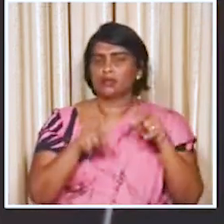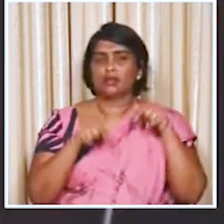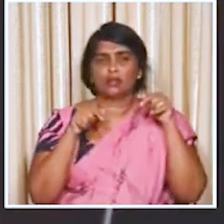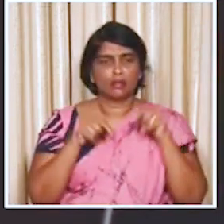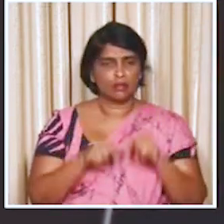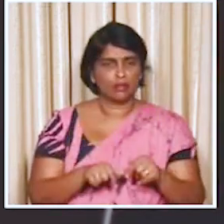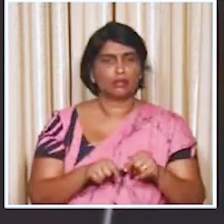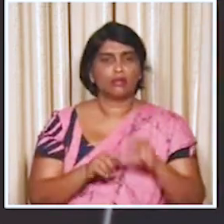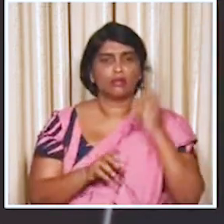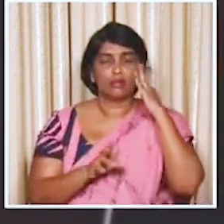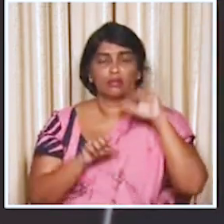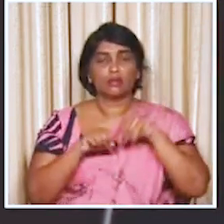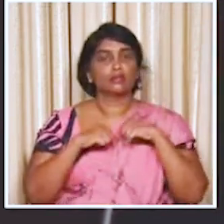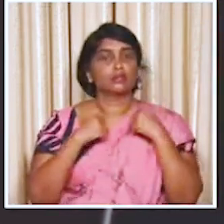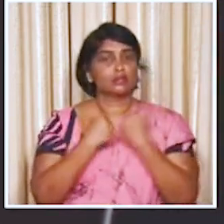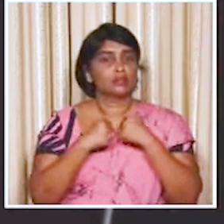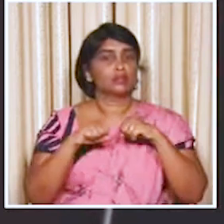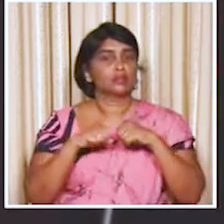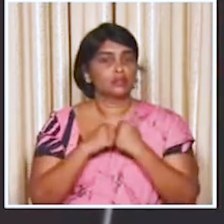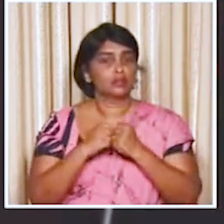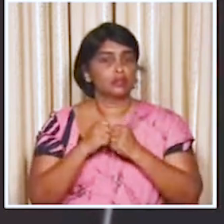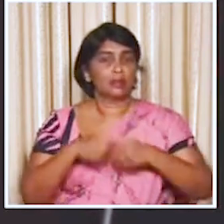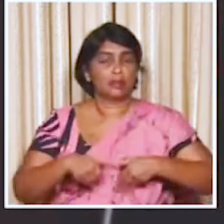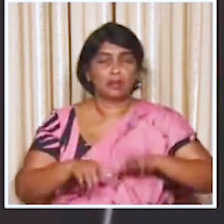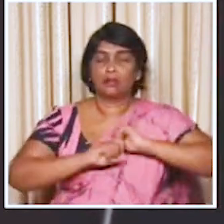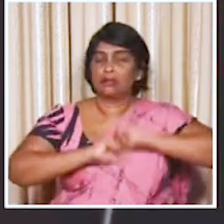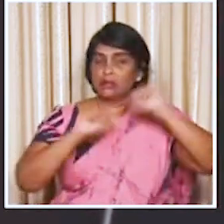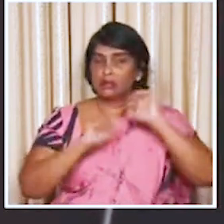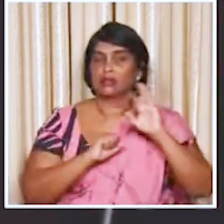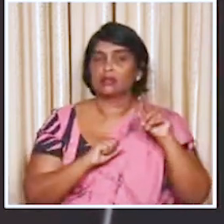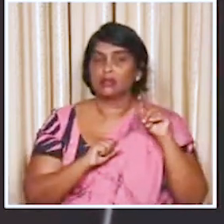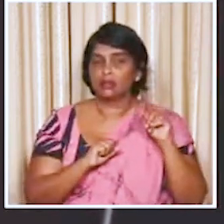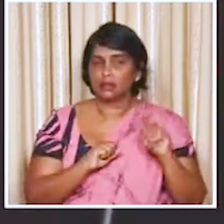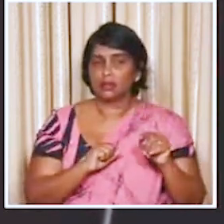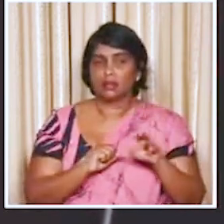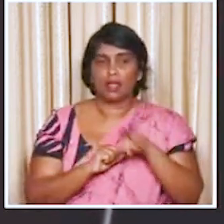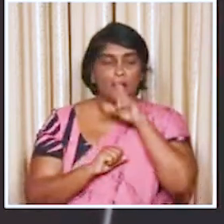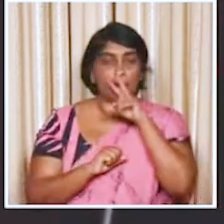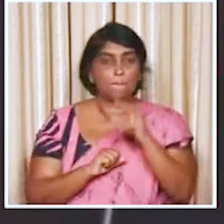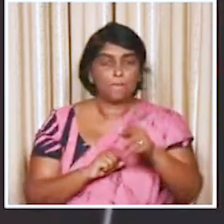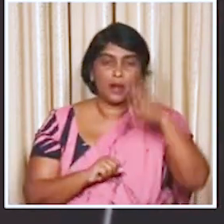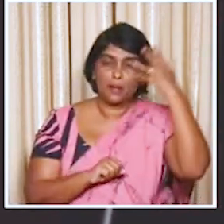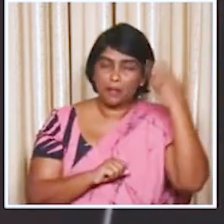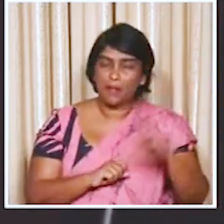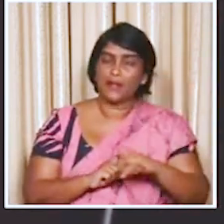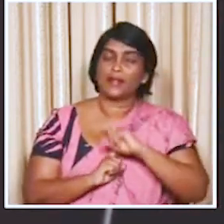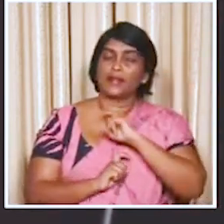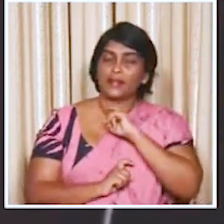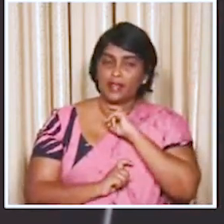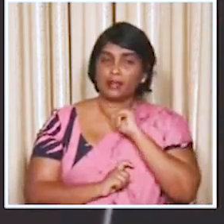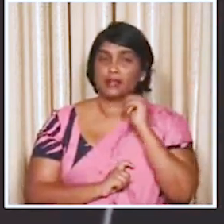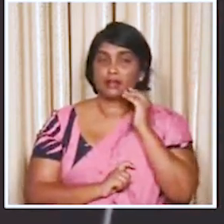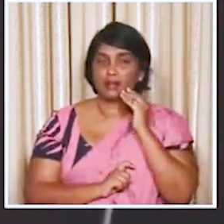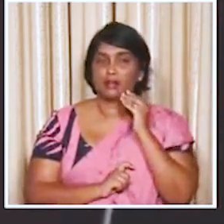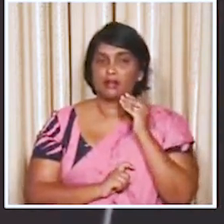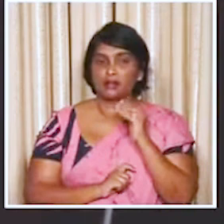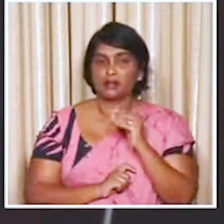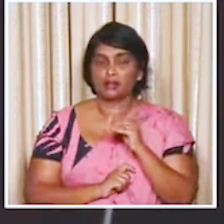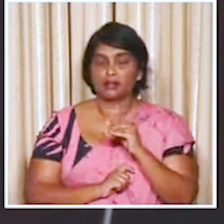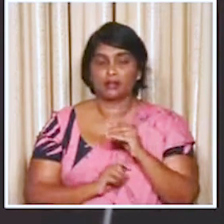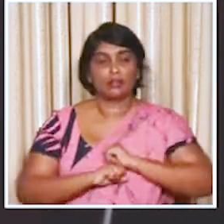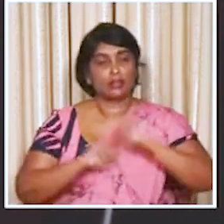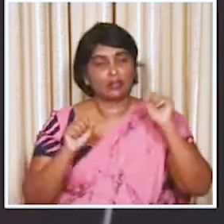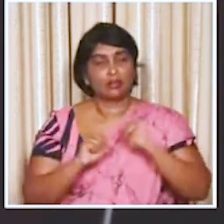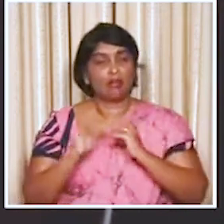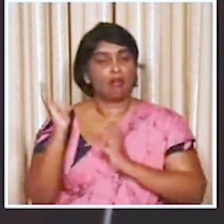adatat, me kanta sangvidana kia gana parat behala kaya gahanwa, balik parat merla hitiak kaya gahanwa pan, okerasa parat